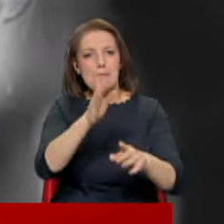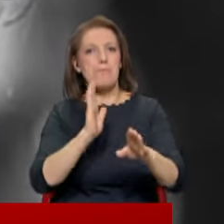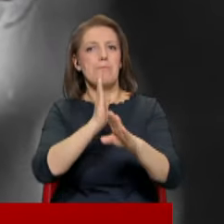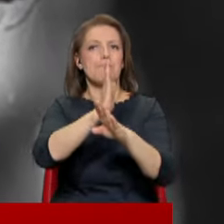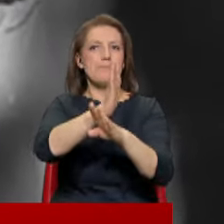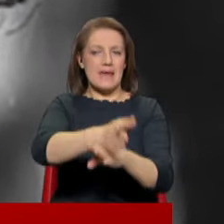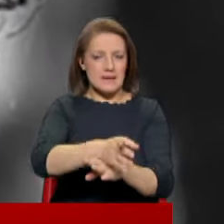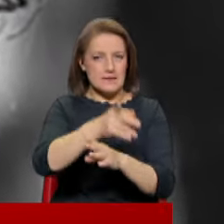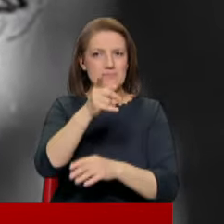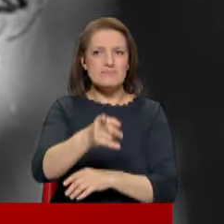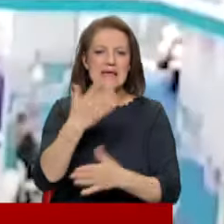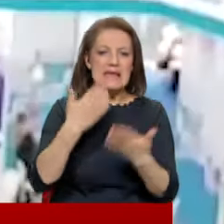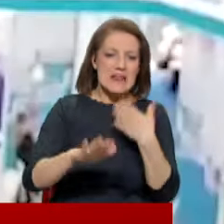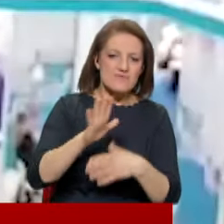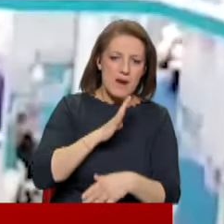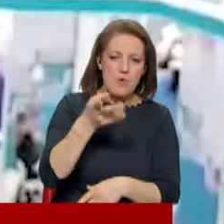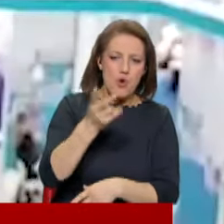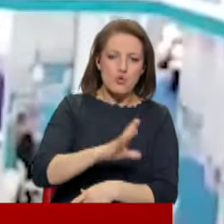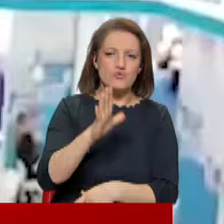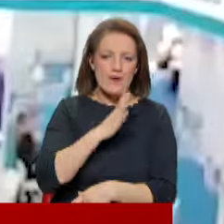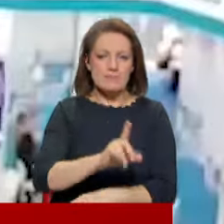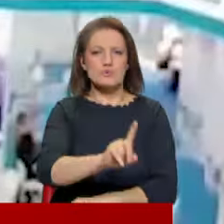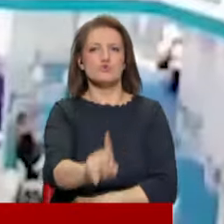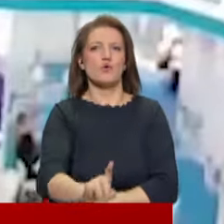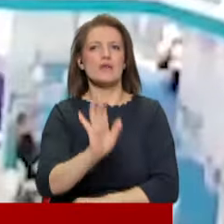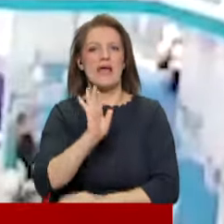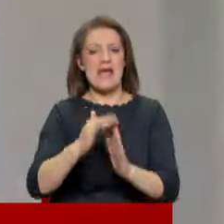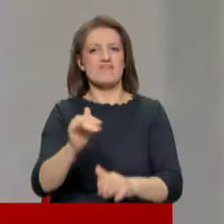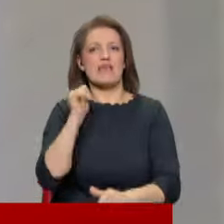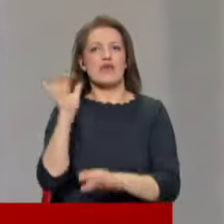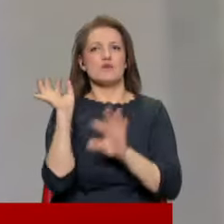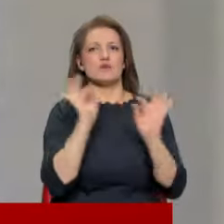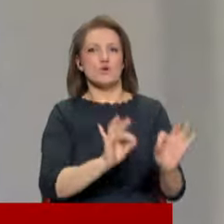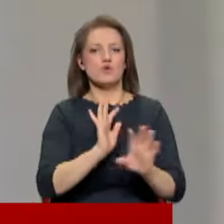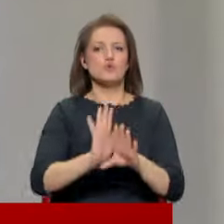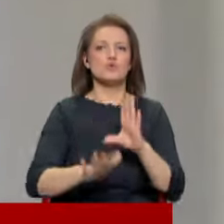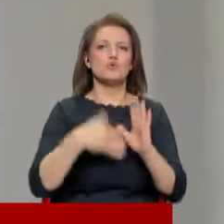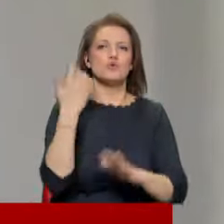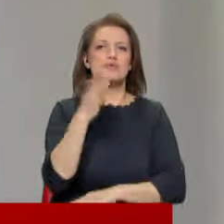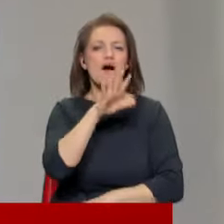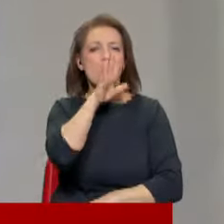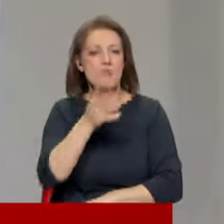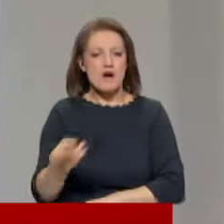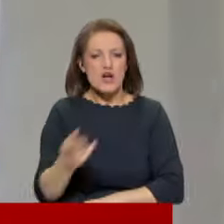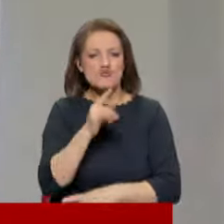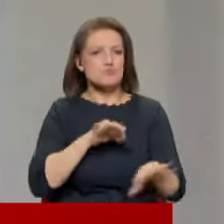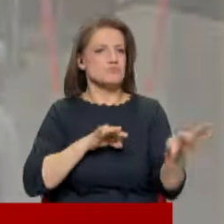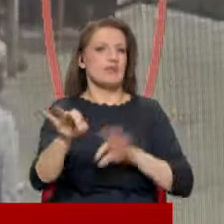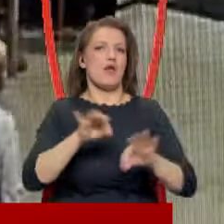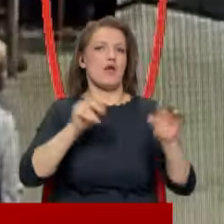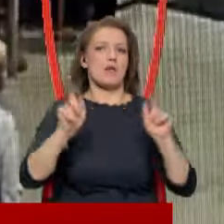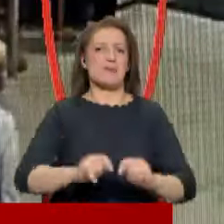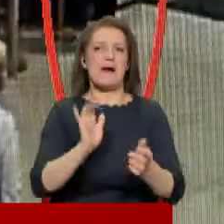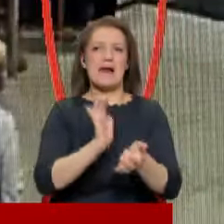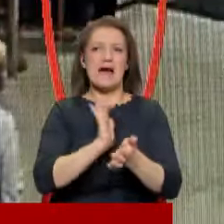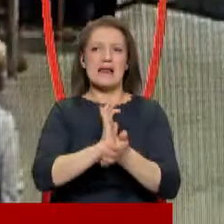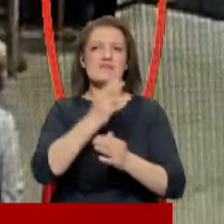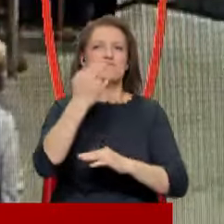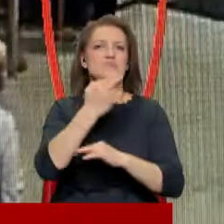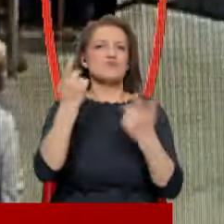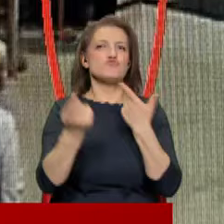yerindeki görevlilere yaralı var mı ölü var mı diye sordu. Eve geri döndü. Sonrasında da yurt dışına kaçış planı yaptılar. Ali'nin